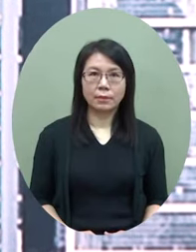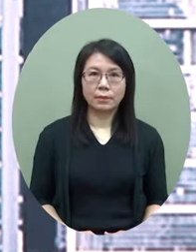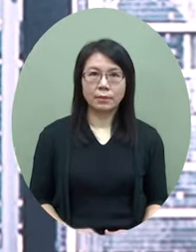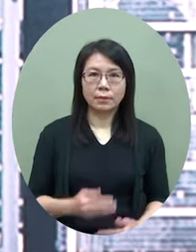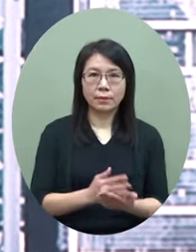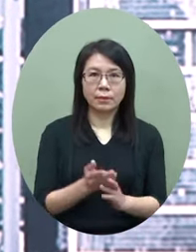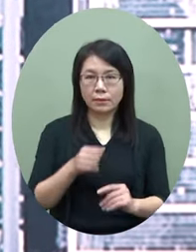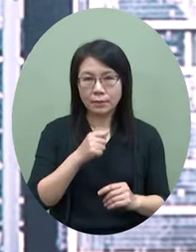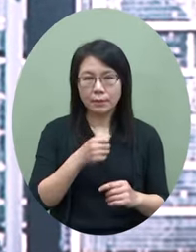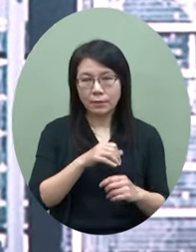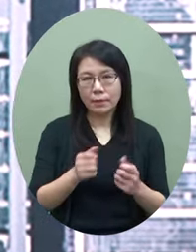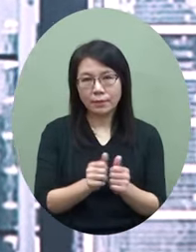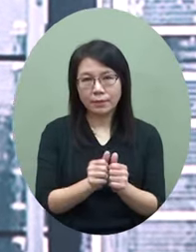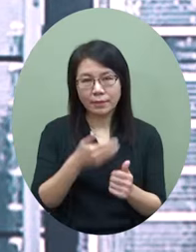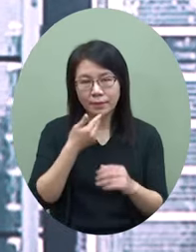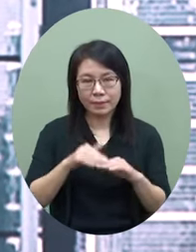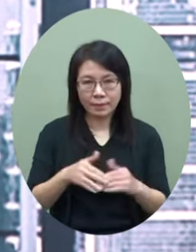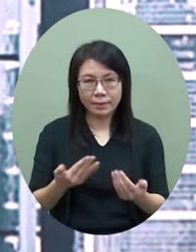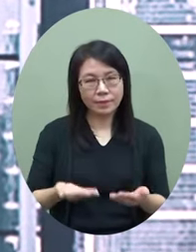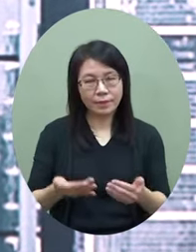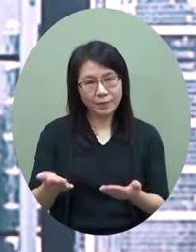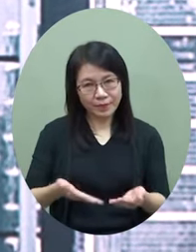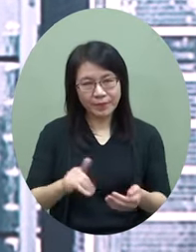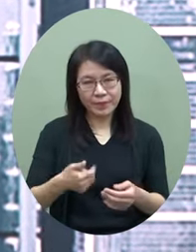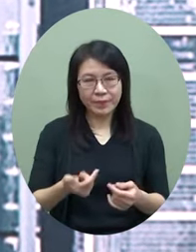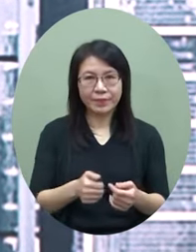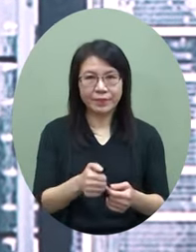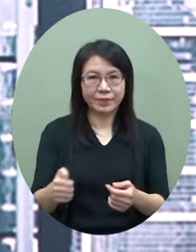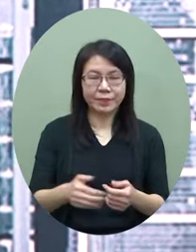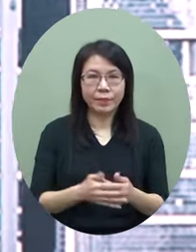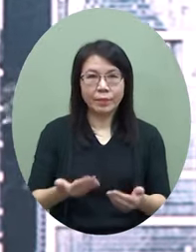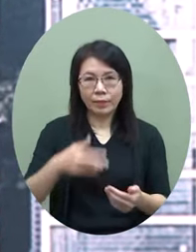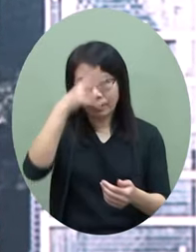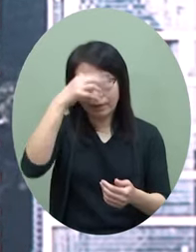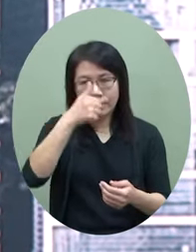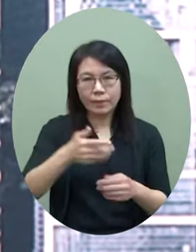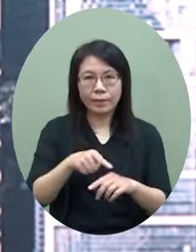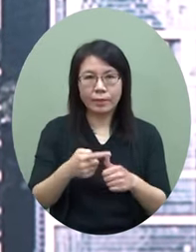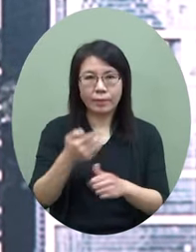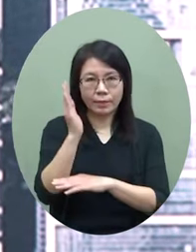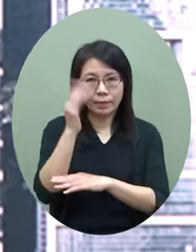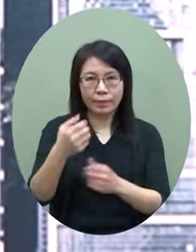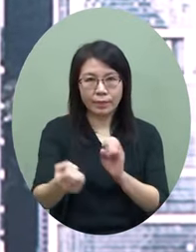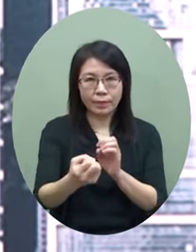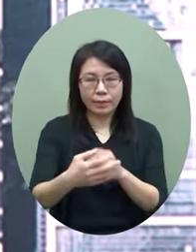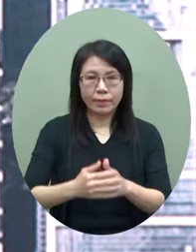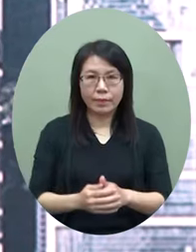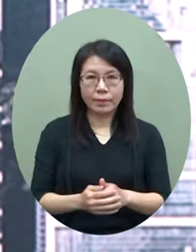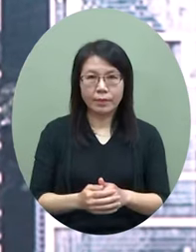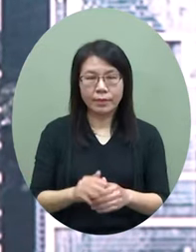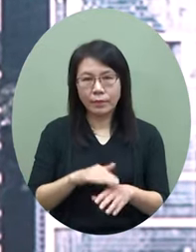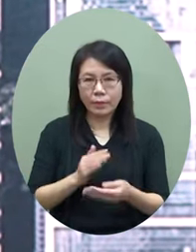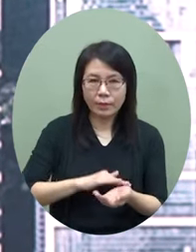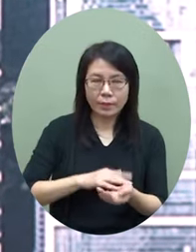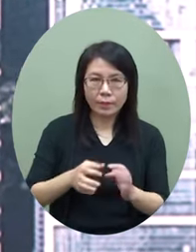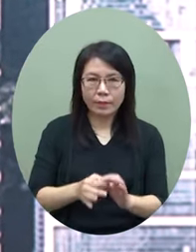各位傳媒朋友早晨 都是大家今早來記者會稍後行政長官會先向大家發言 之後接受大家提問由於疫情